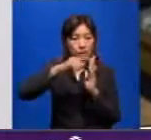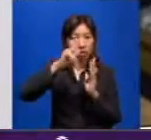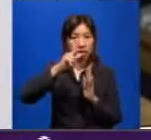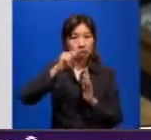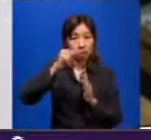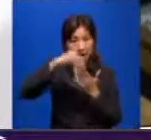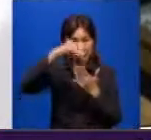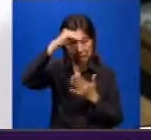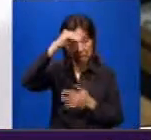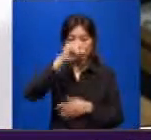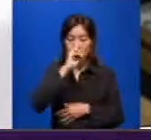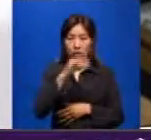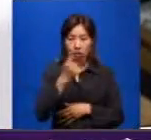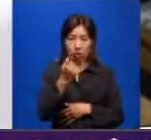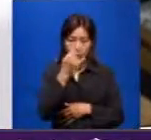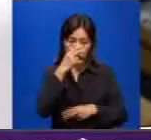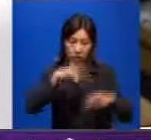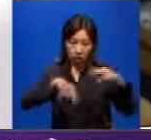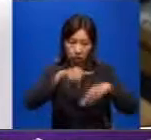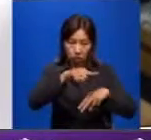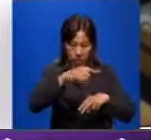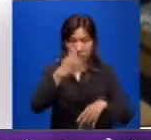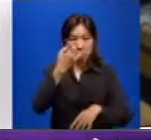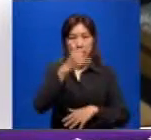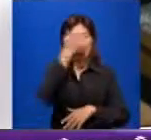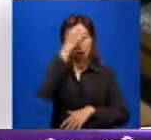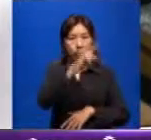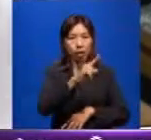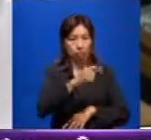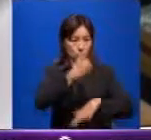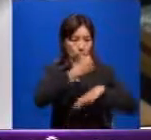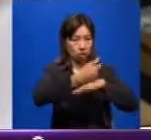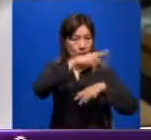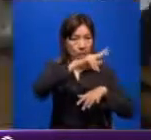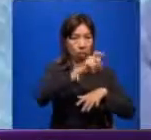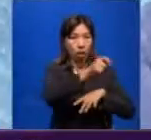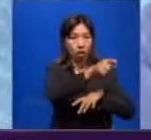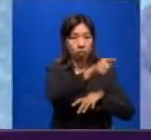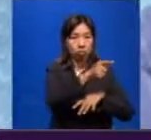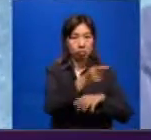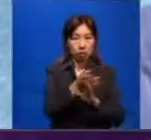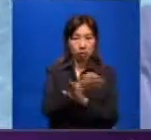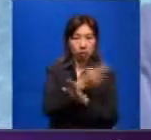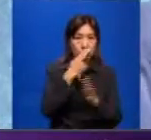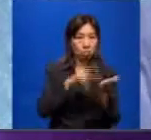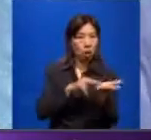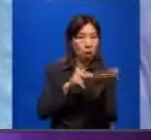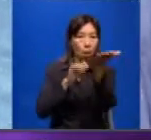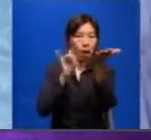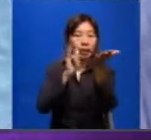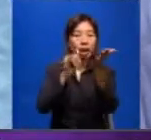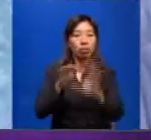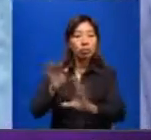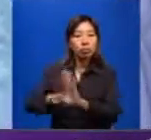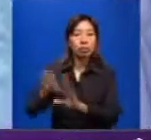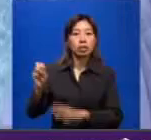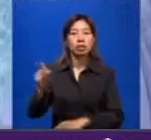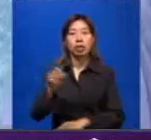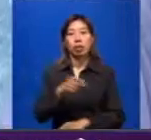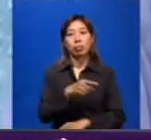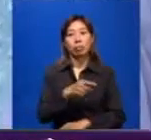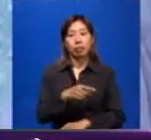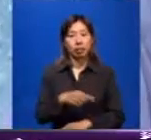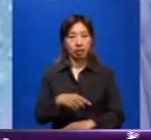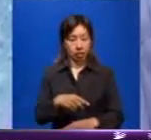หรือไม่นะคะเบื้องต้นก็พบผิดทางวินัยฐานไม่ขออนุญาตต้นสังกัดด้วยค่ะนายสุพจน์เจียมใจผู้อำนวยการสำนักงานเขตพื้นที่การ